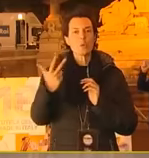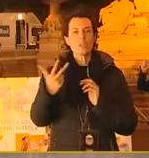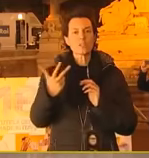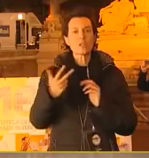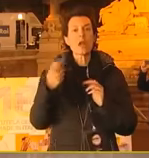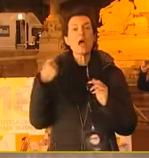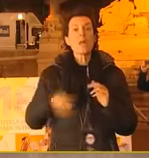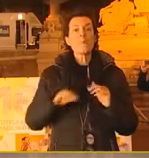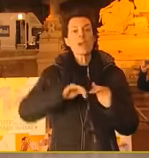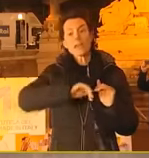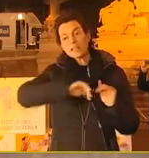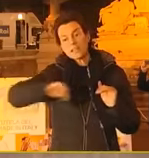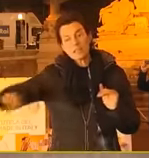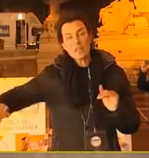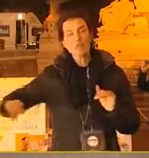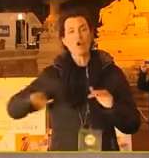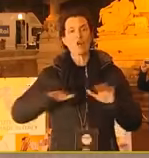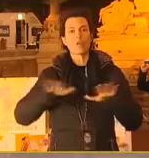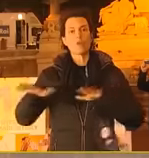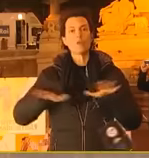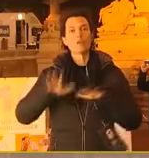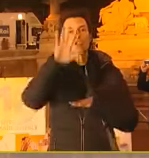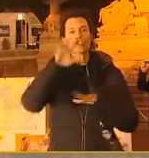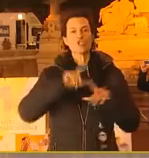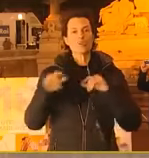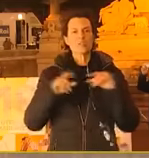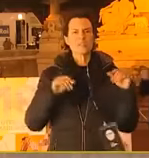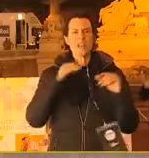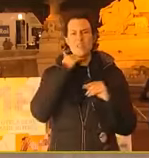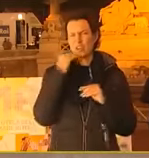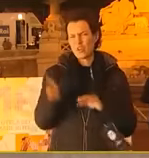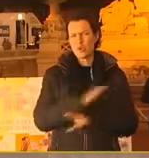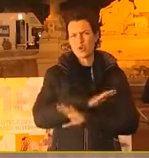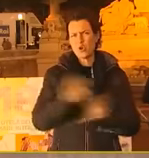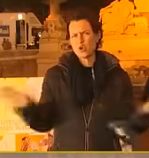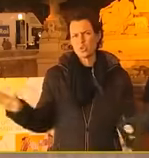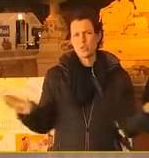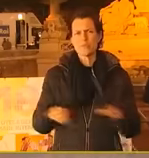Movimento 5 Stelle. Sono vergognosi!